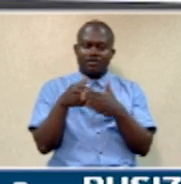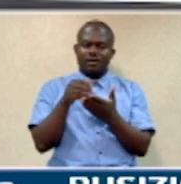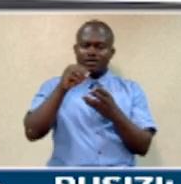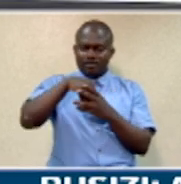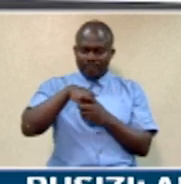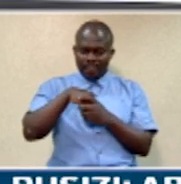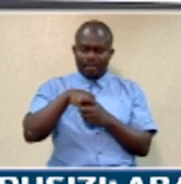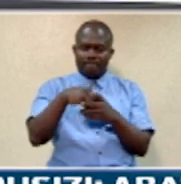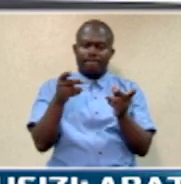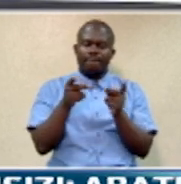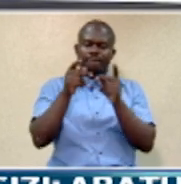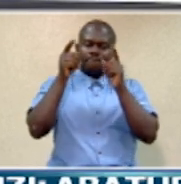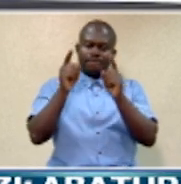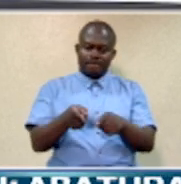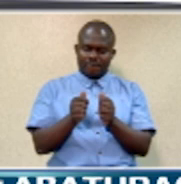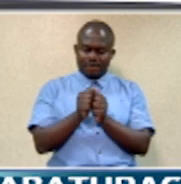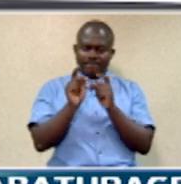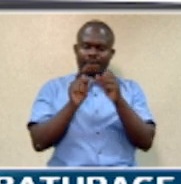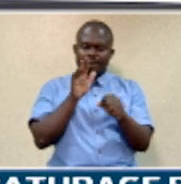bari ahagerwa na benshi